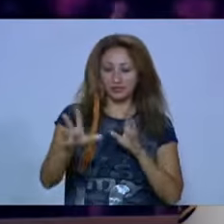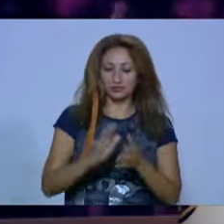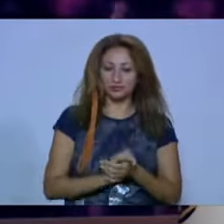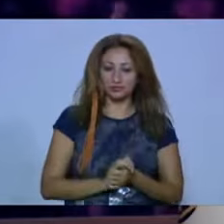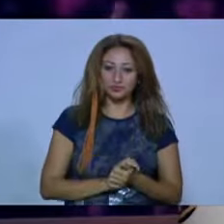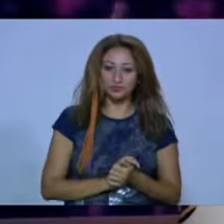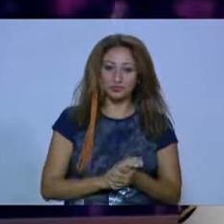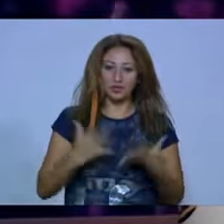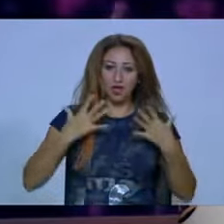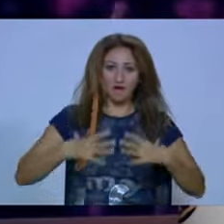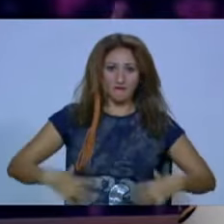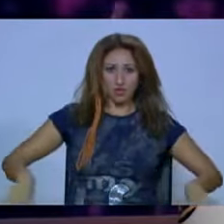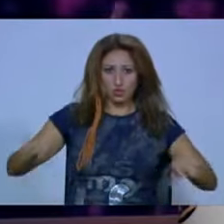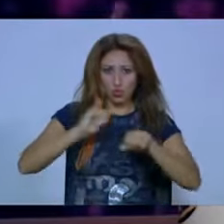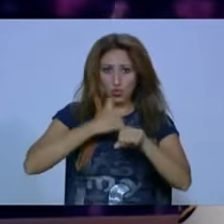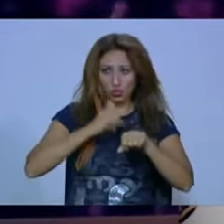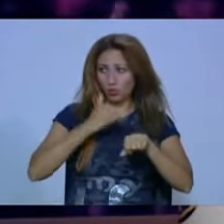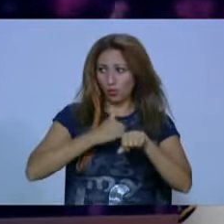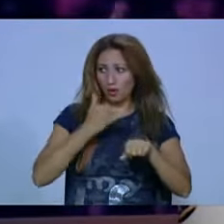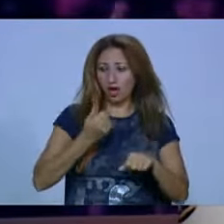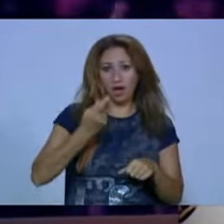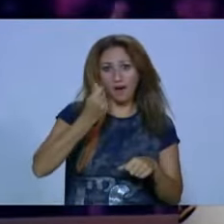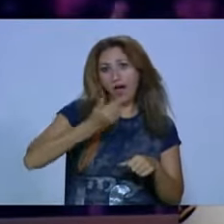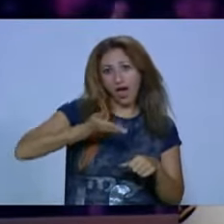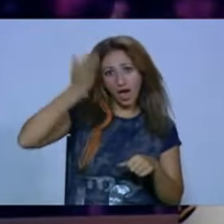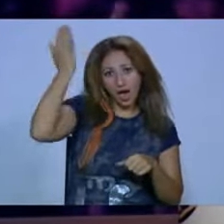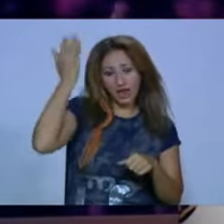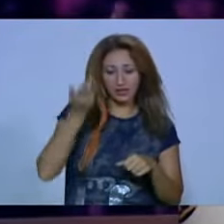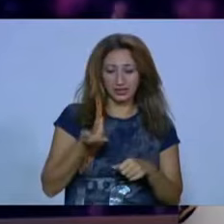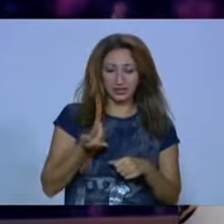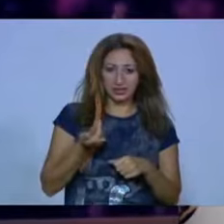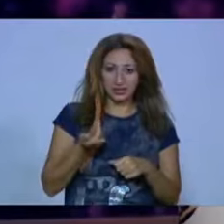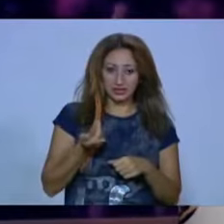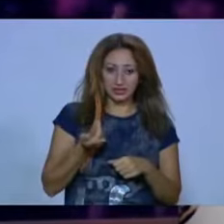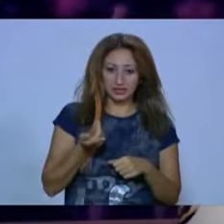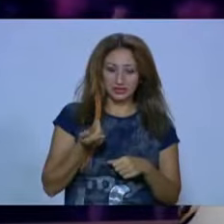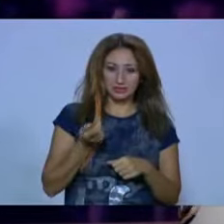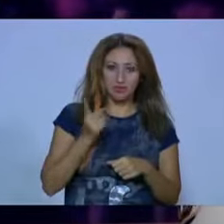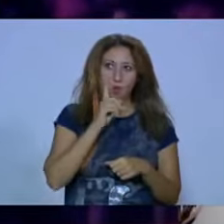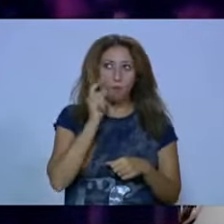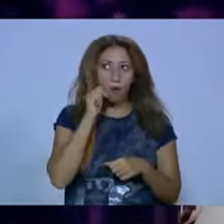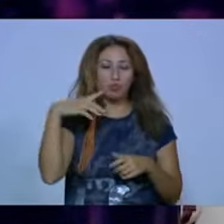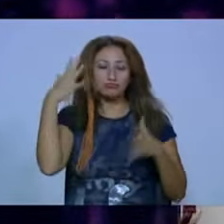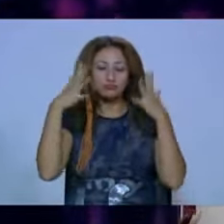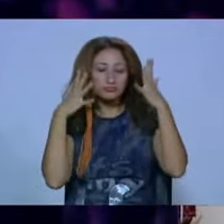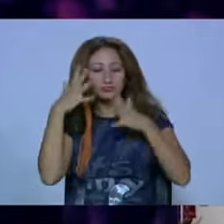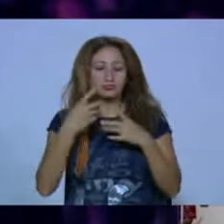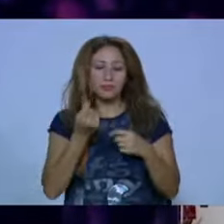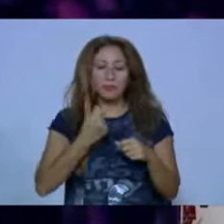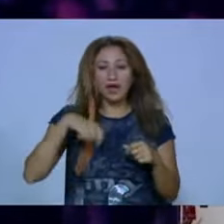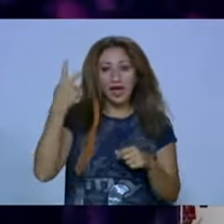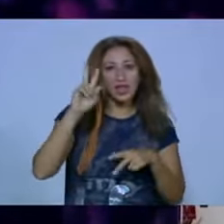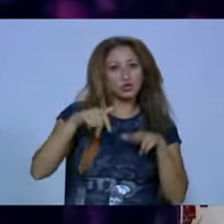مشكله فستان الخطوبه والزفاف يعني بيحتل كده مساحه كبيره جدا من تفكير كل اب وكل ام.